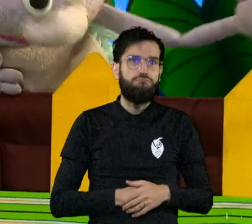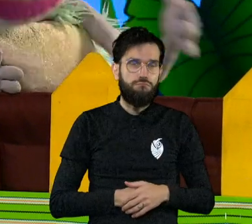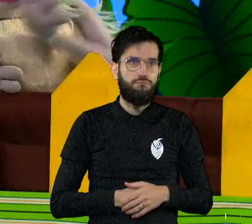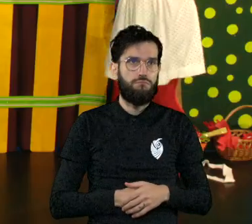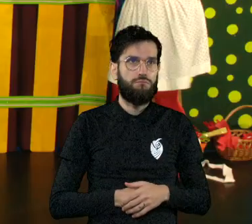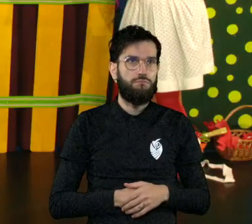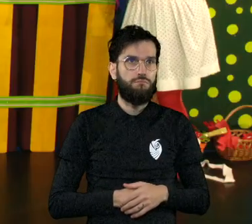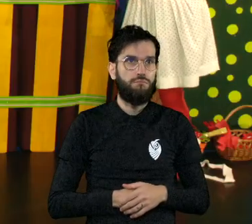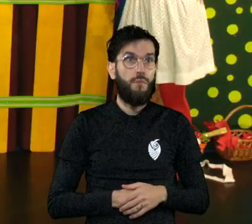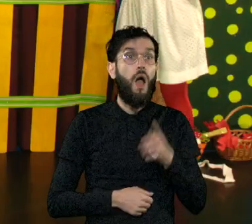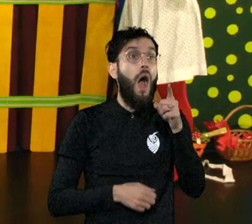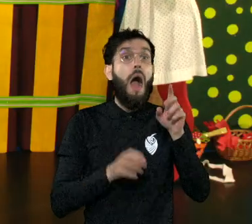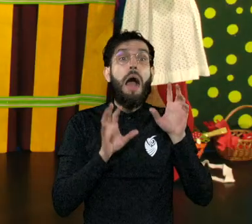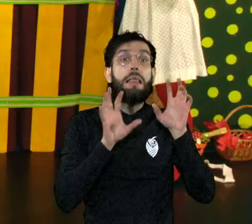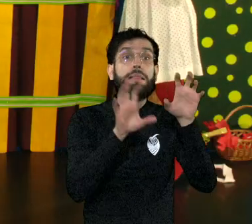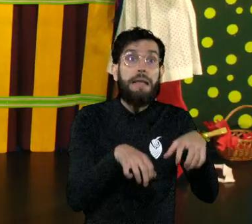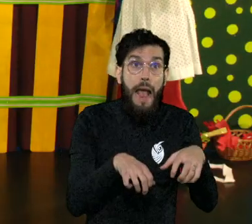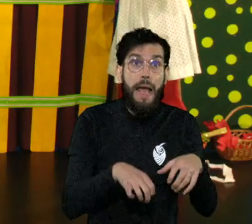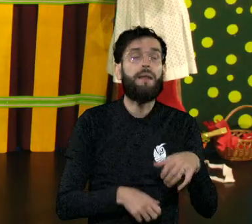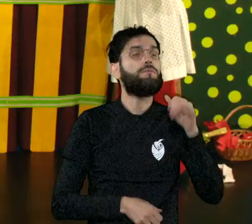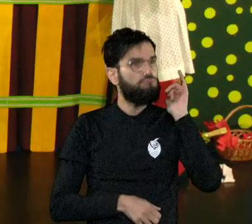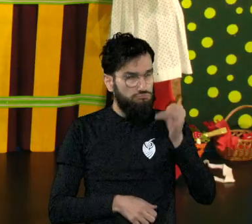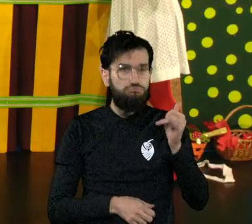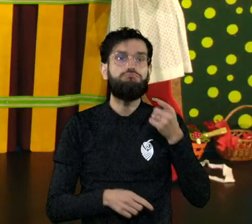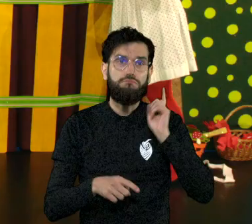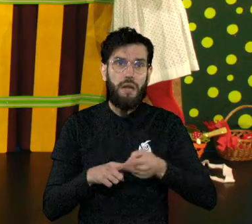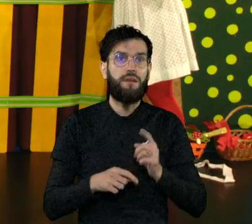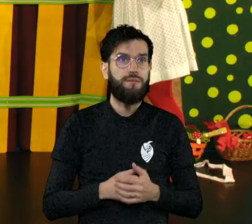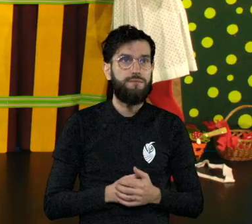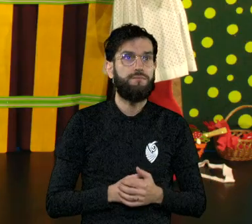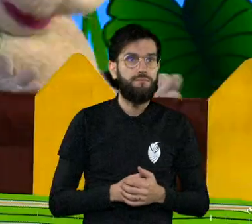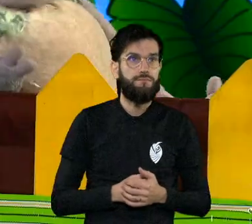Wow! To bude tiger. Tiger, presne tak.